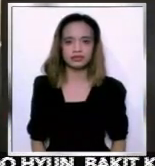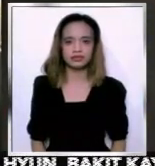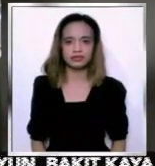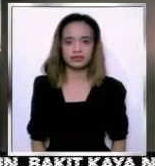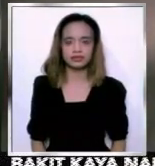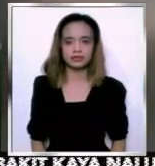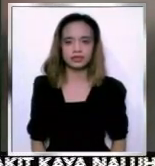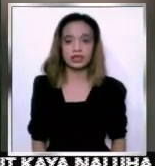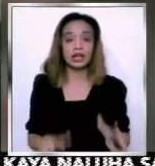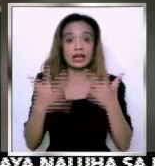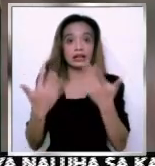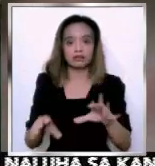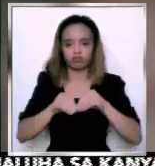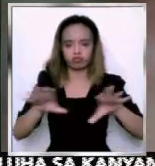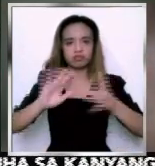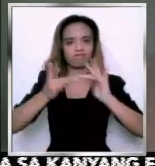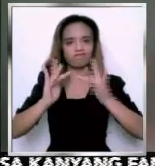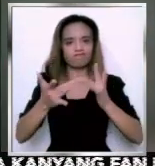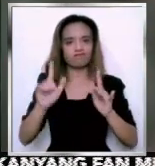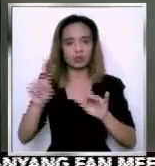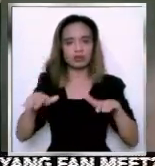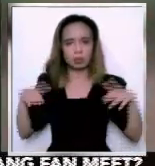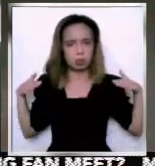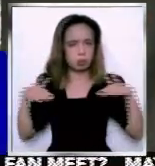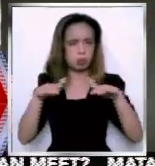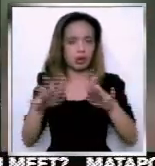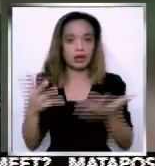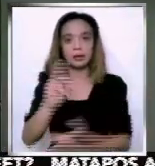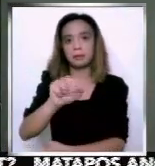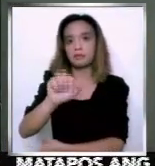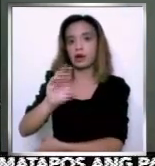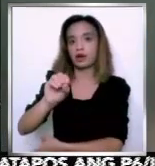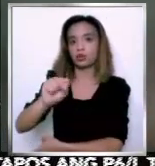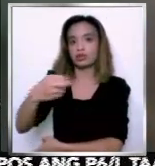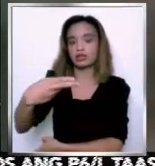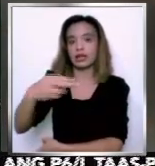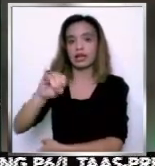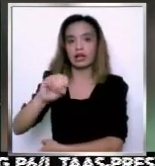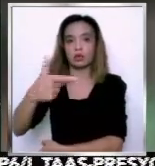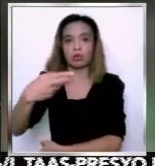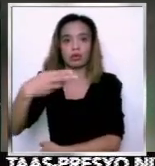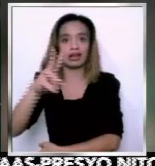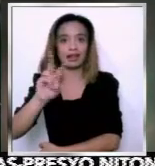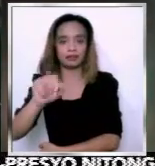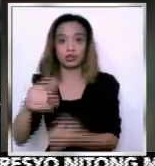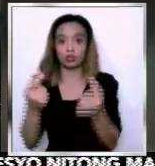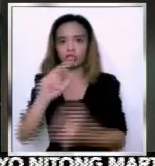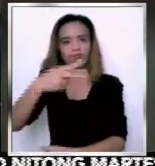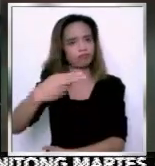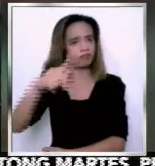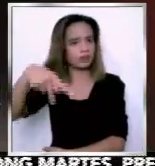Matapos mag-viral ang video ng drag racing nitong Miyerkules sa Marcos Highway, nagsagawa ng follow-up operation ng Highway Patrol Group, National Capital